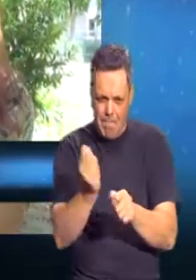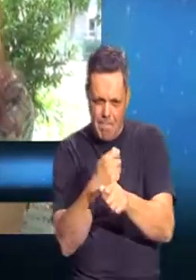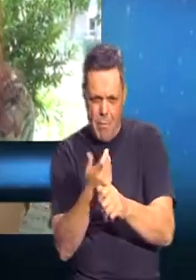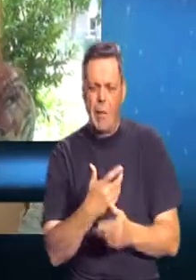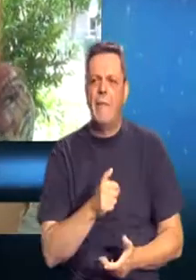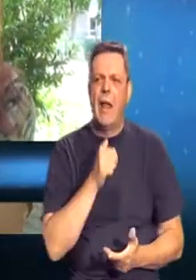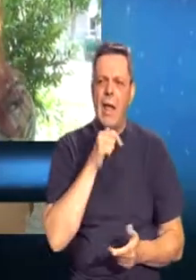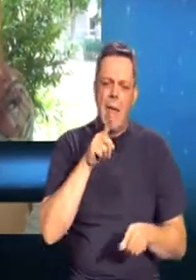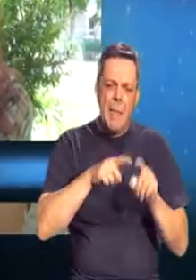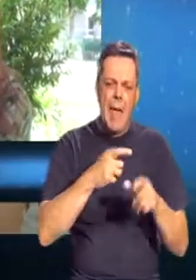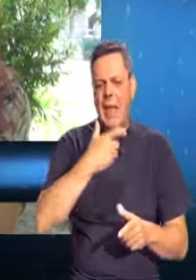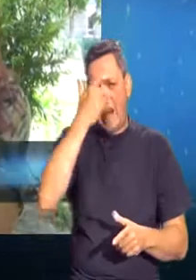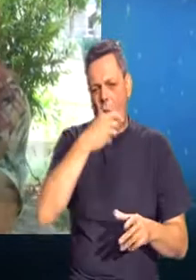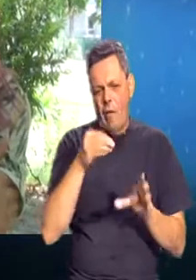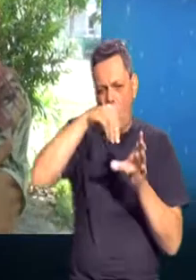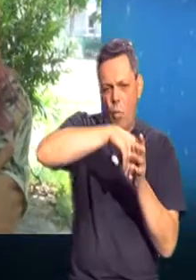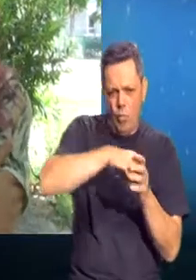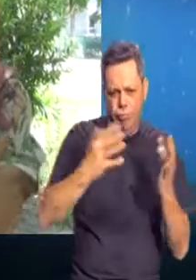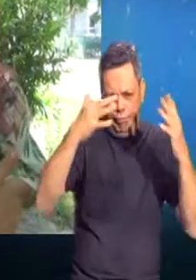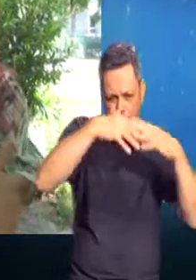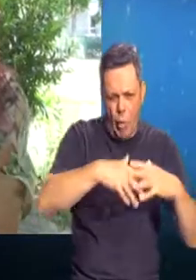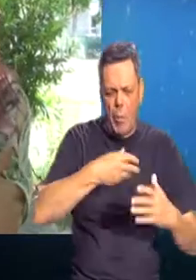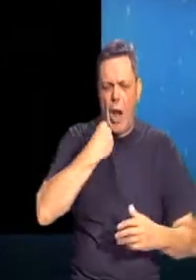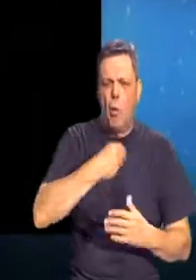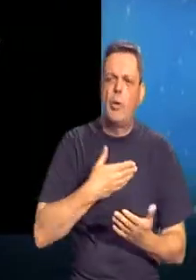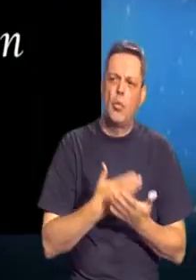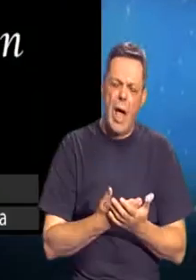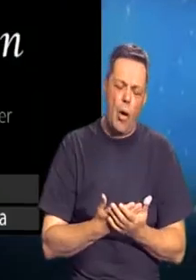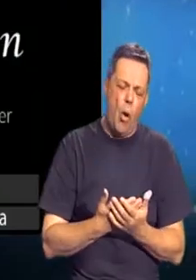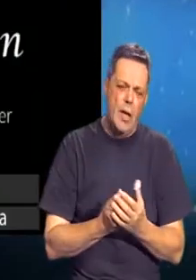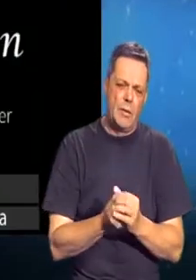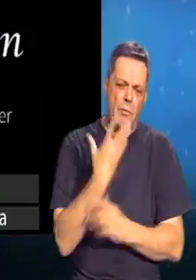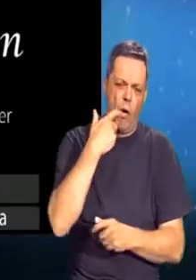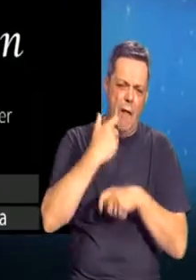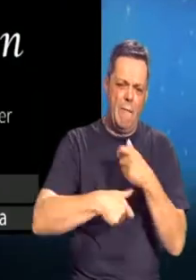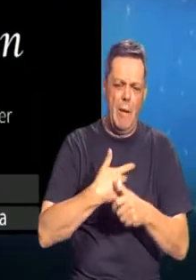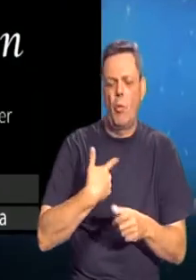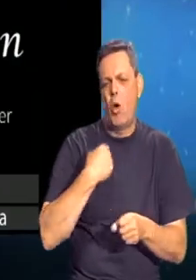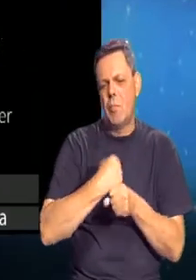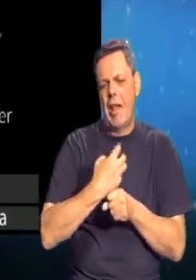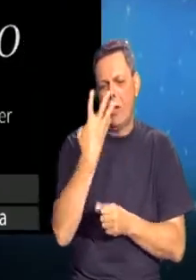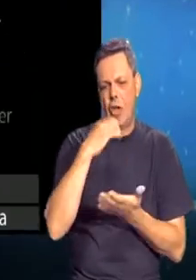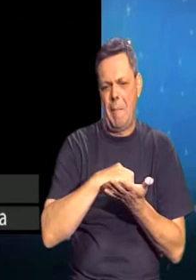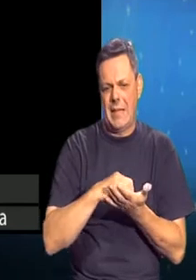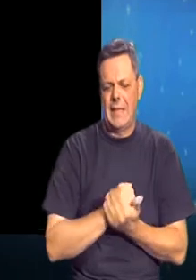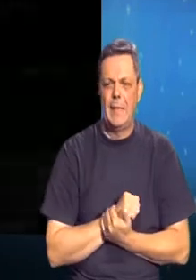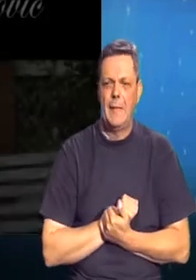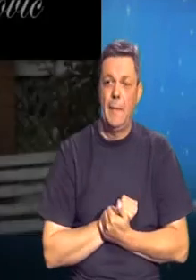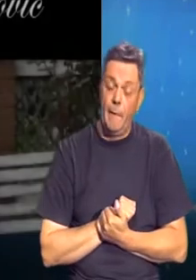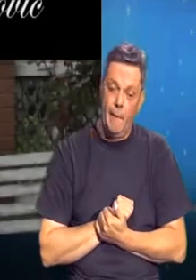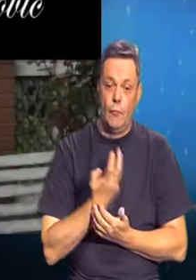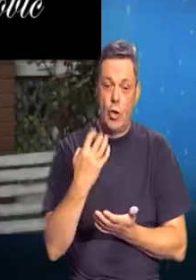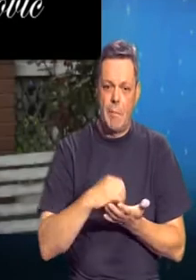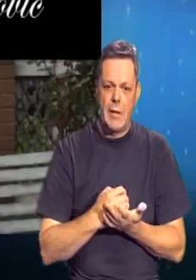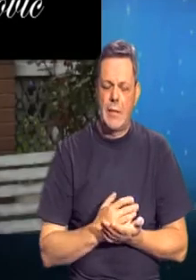i neke likove ukomponirala u priču i tako je nastao film koji smo radili 4 mjeseca. Znači